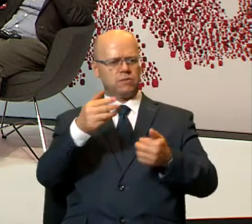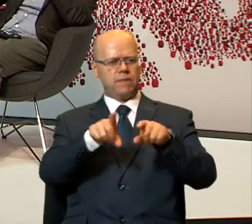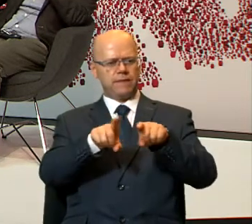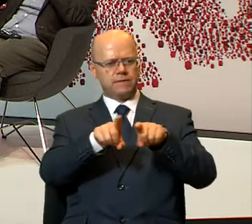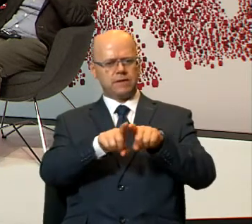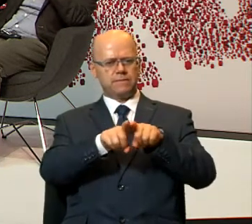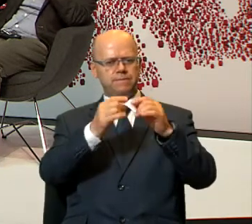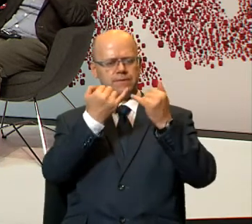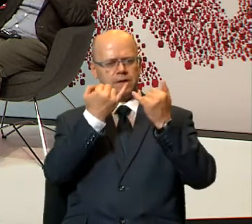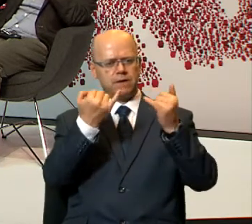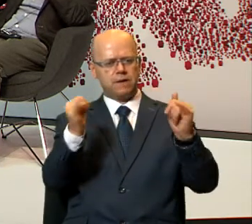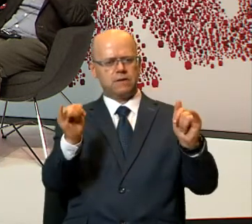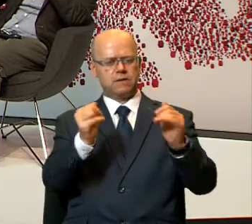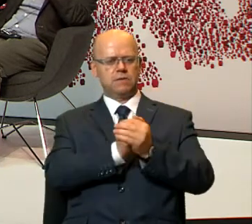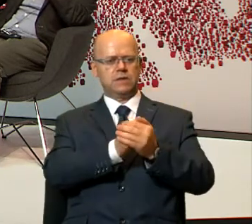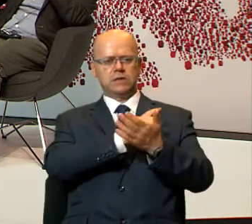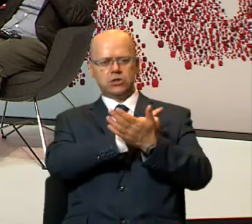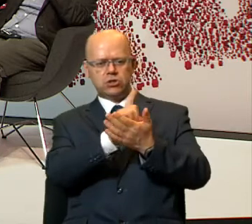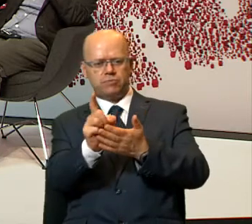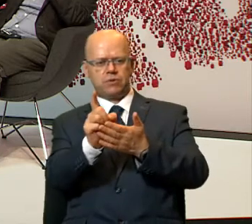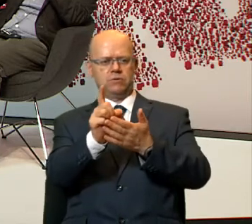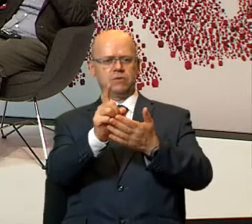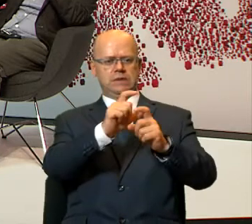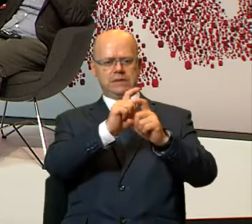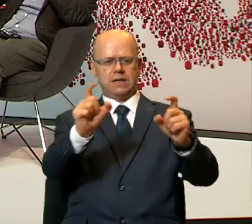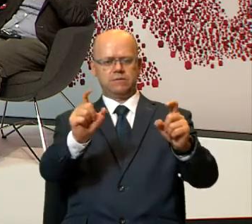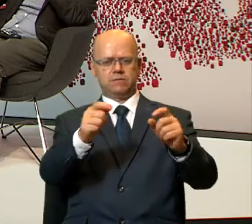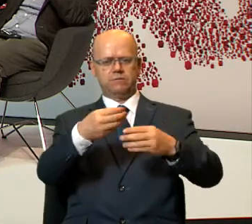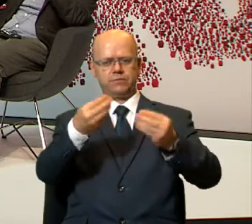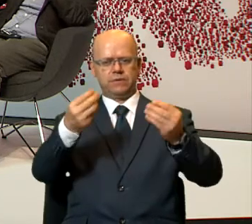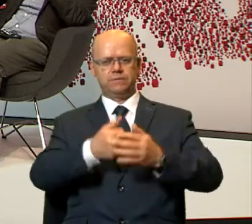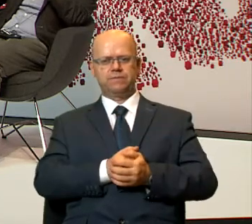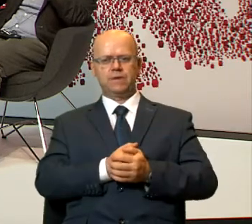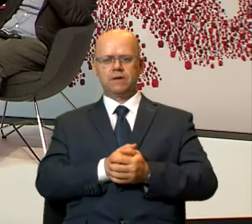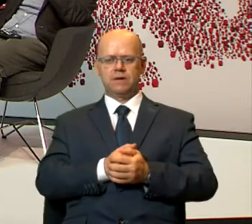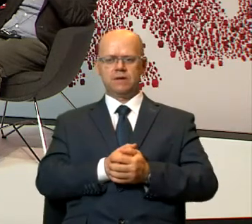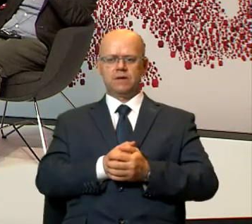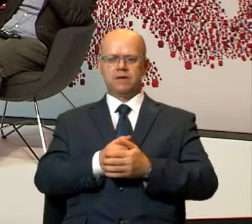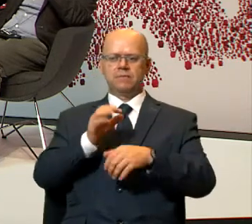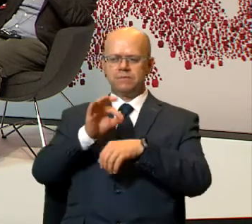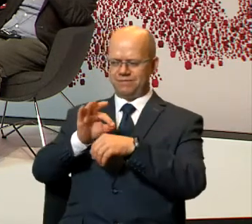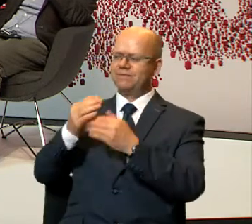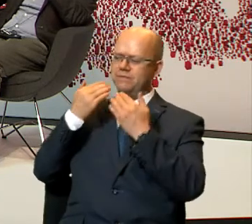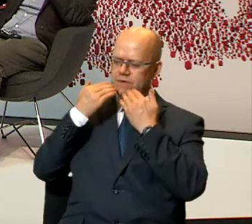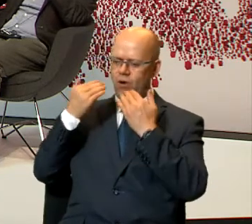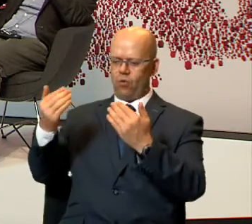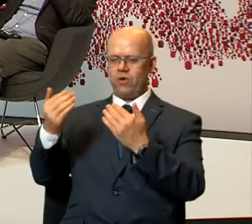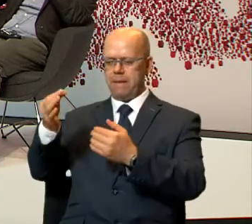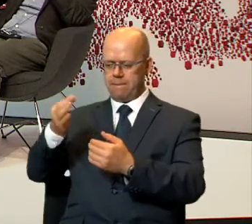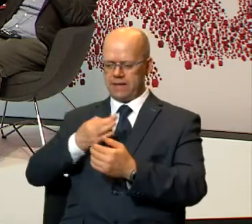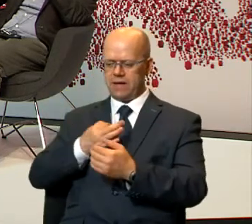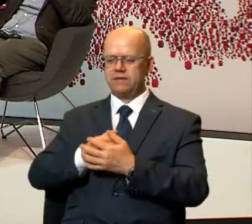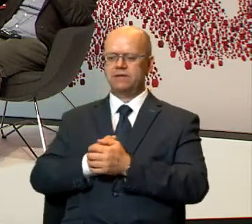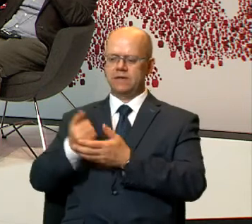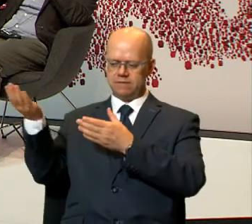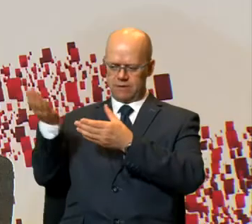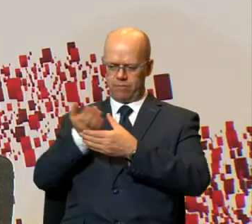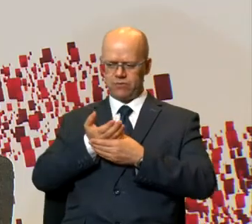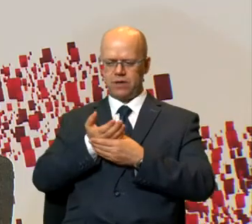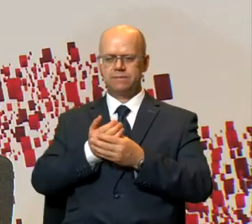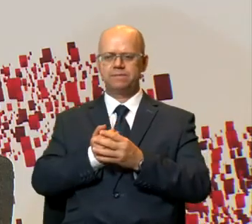zupełnie innego pędu czasu? Dziękuję bardzo za pytanie i za zaproszenie.